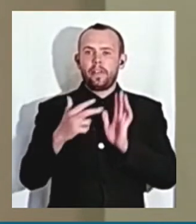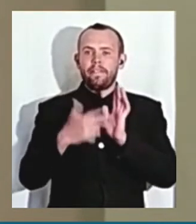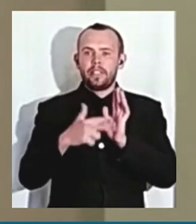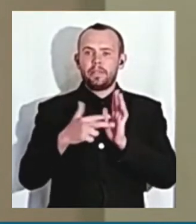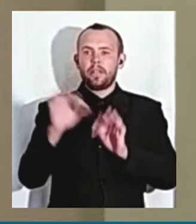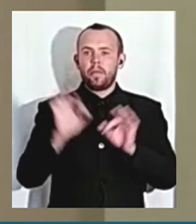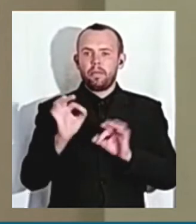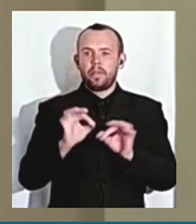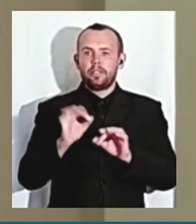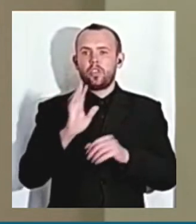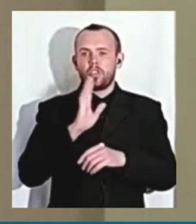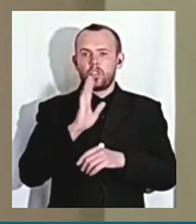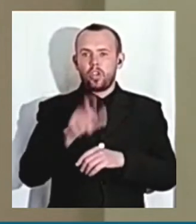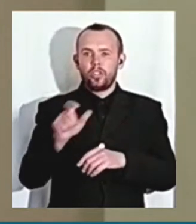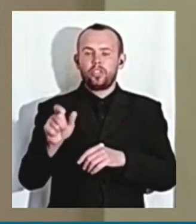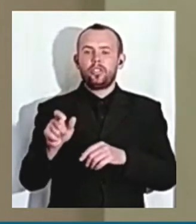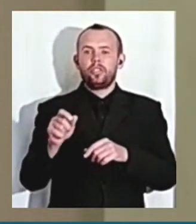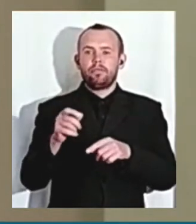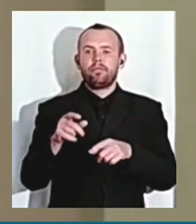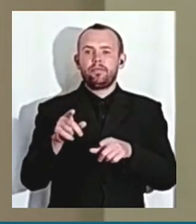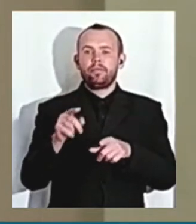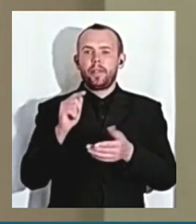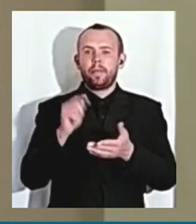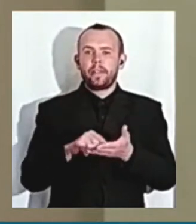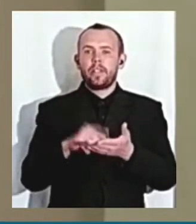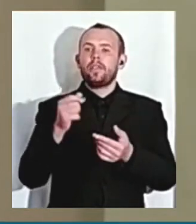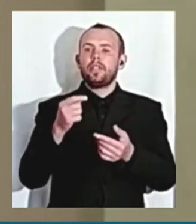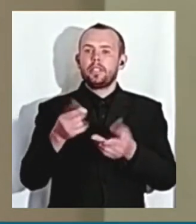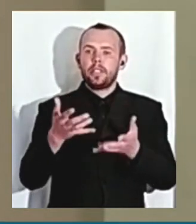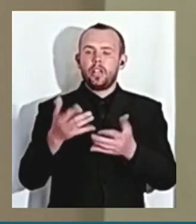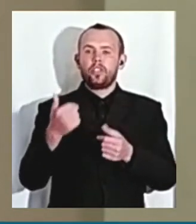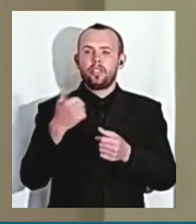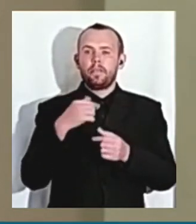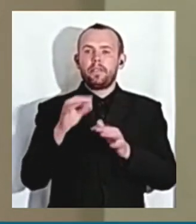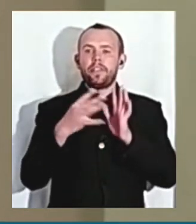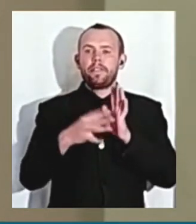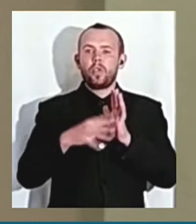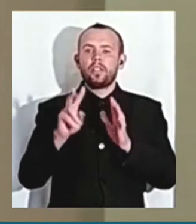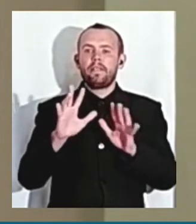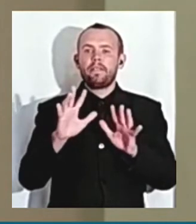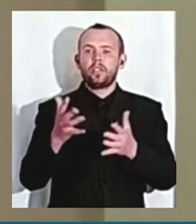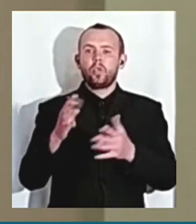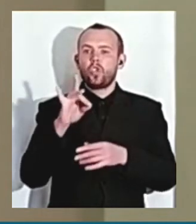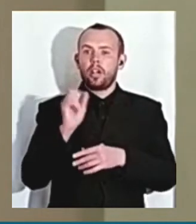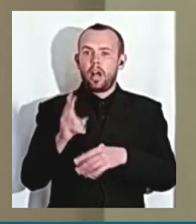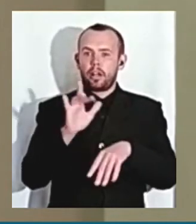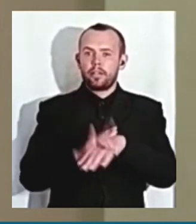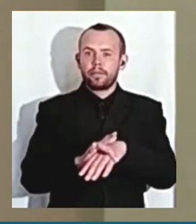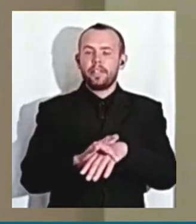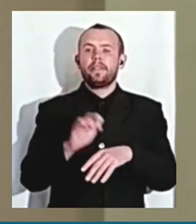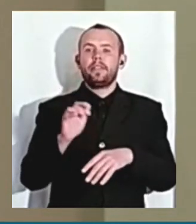та інша патологія. Значить, ми виявили 92 случая рака по